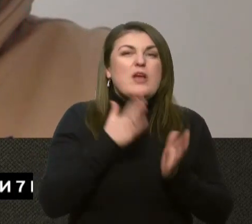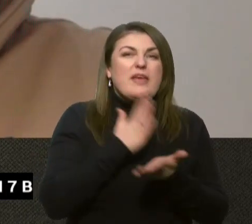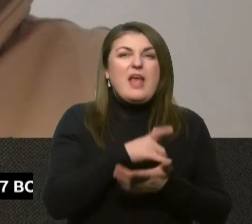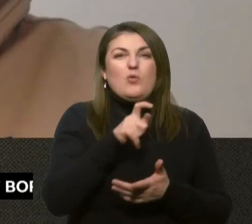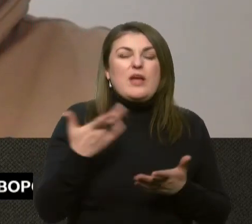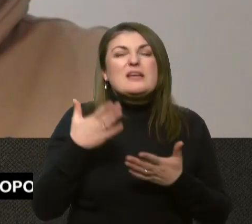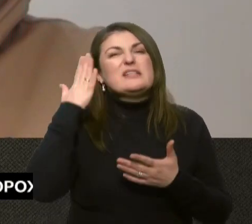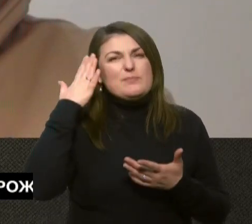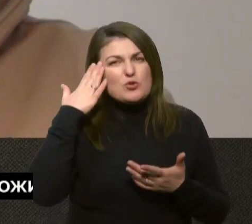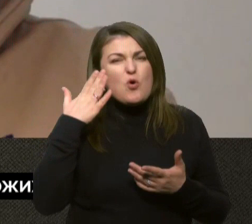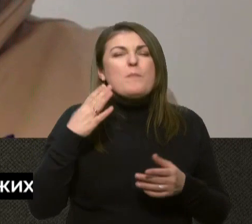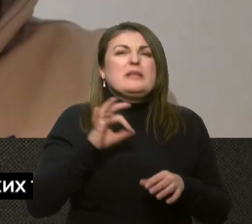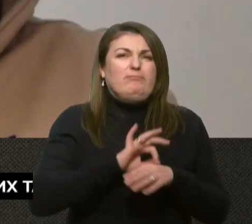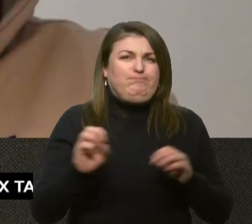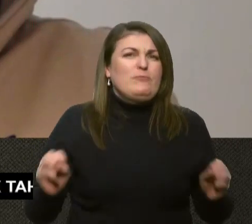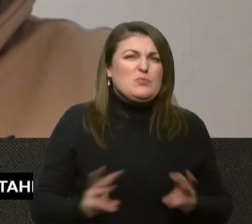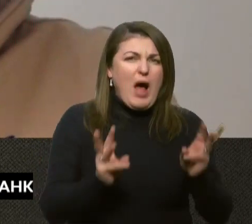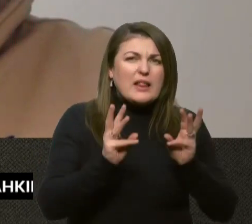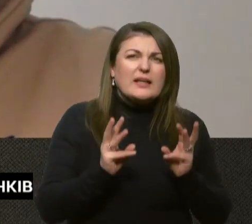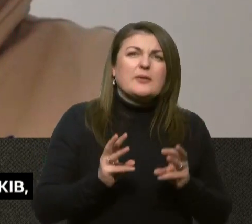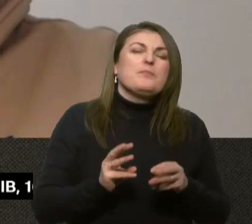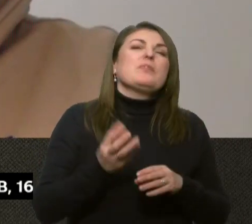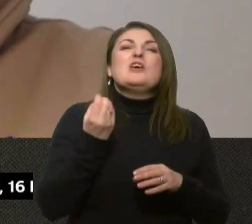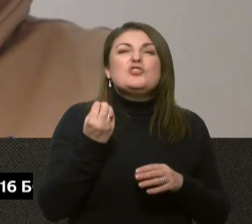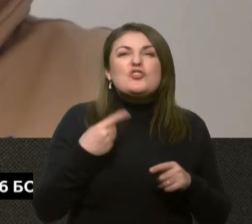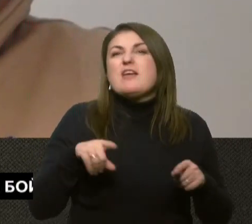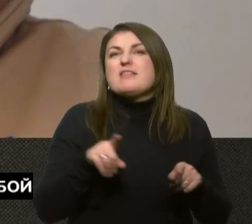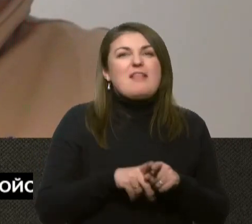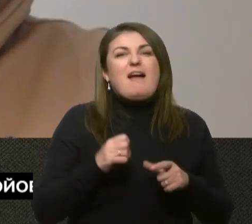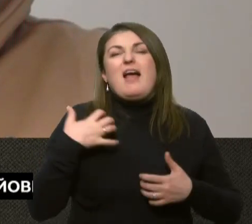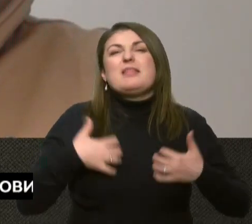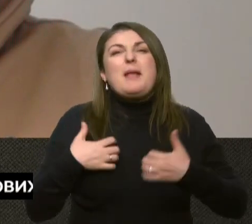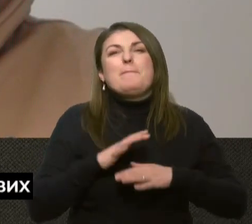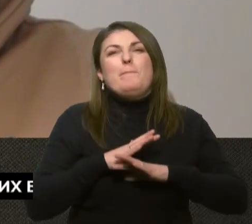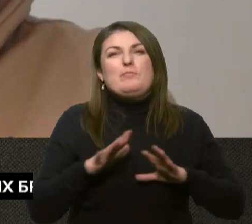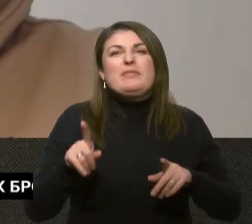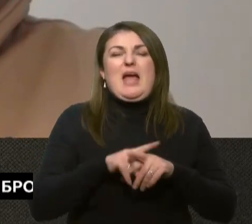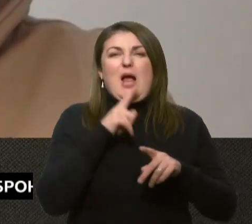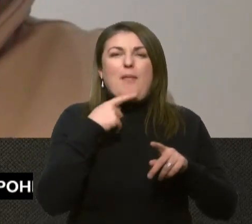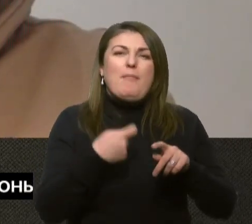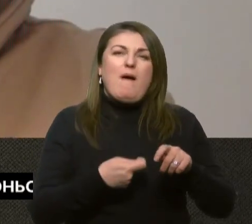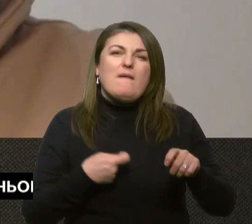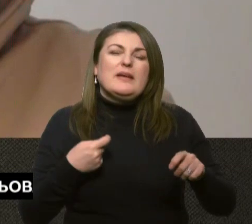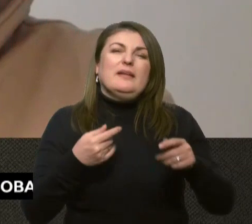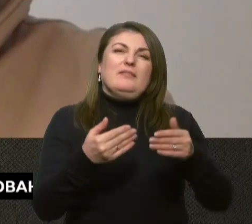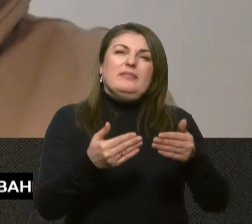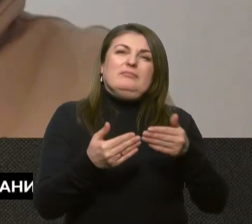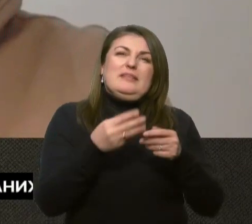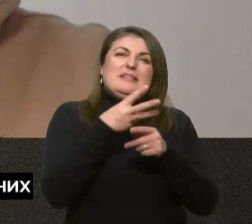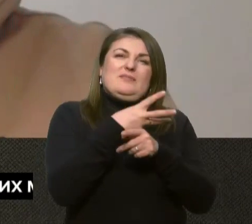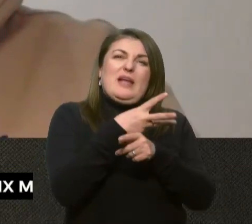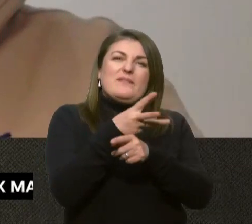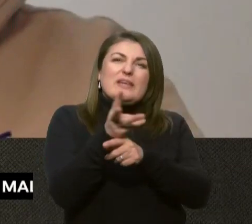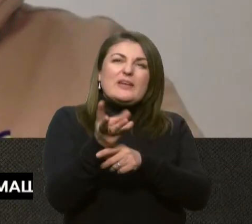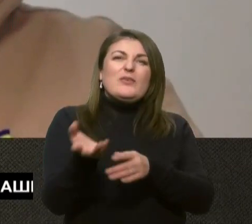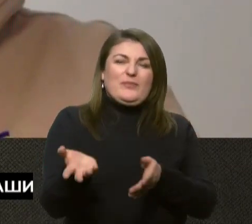які способні спалити. І це ще вже так не поспішаючи, знаєте, так повільно відходячи, знімаючи